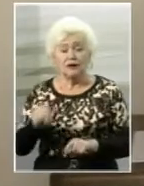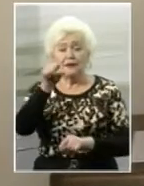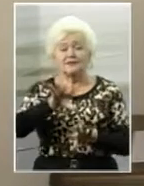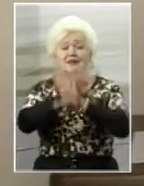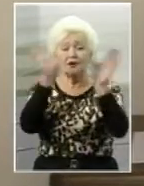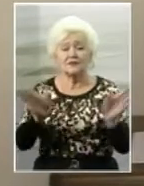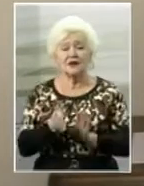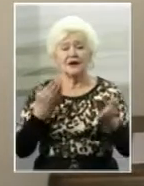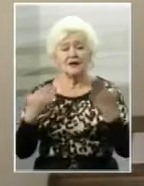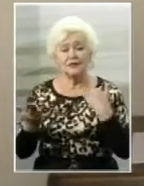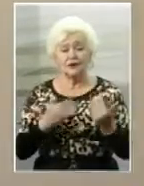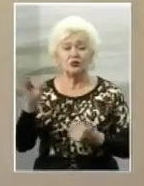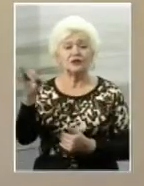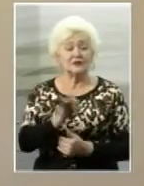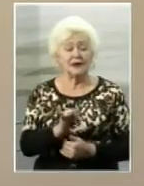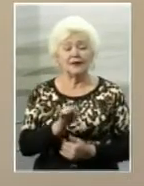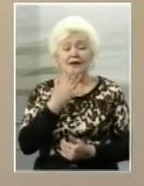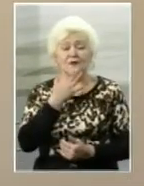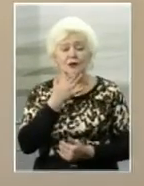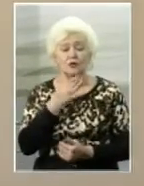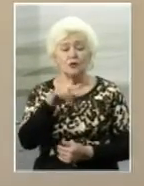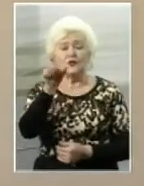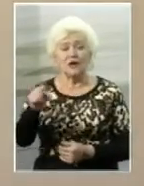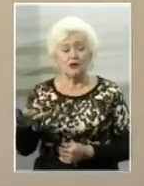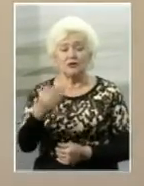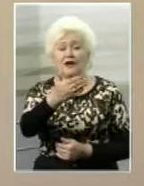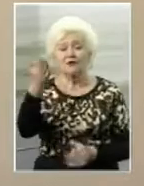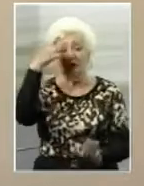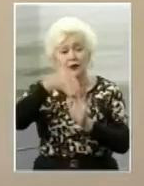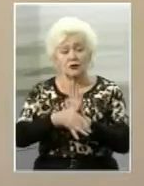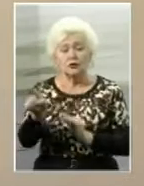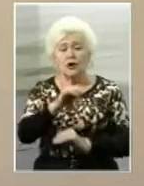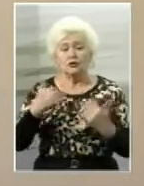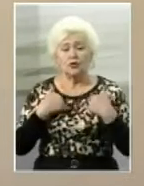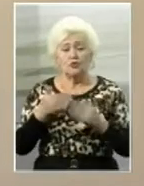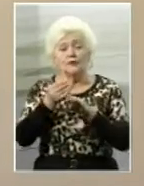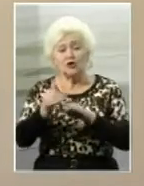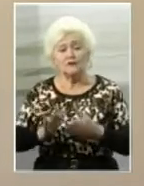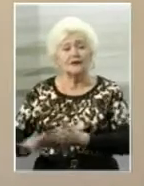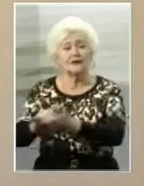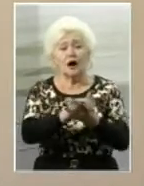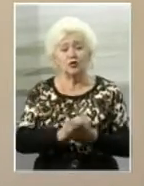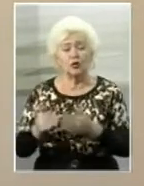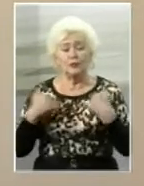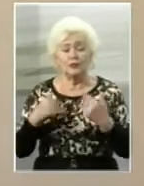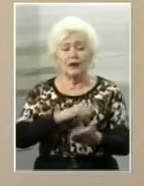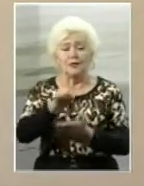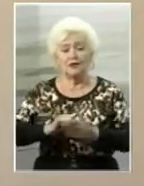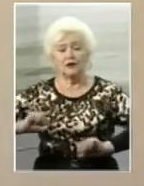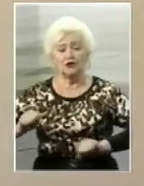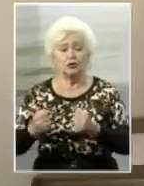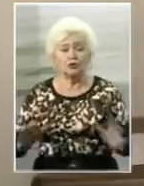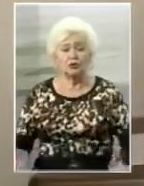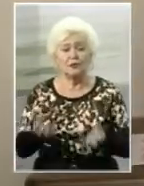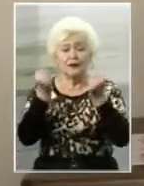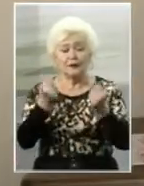взагалі відношення та філософія людей. Вони розуміють, що ми частина громади і ми повинні один одного